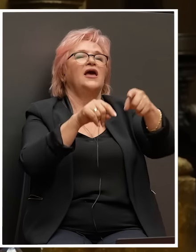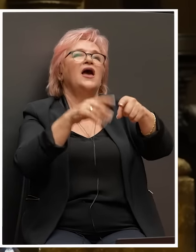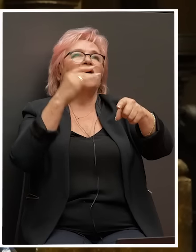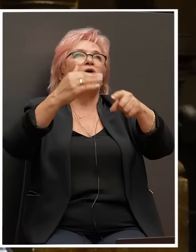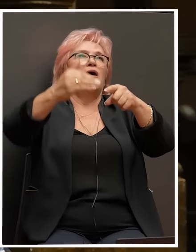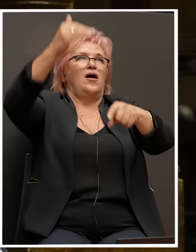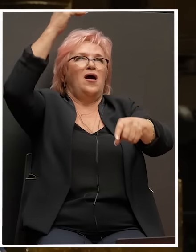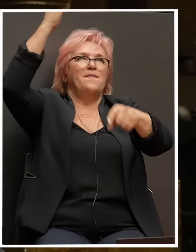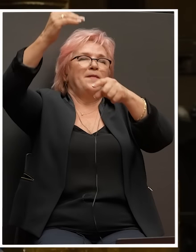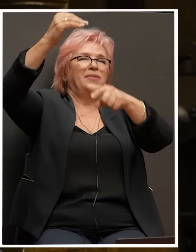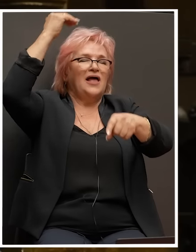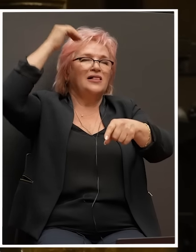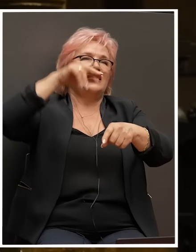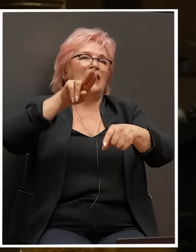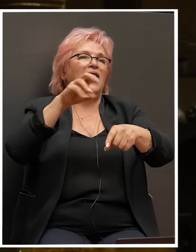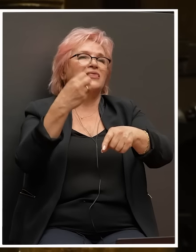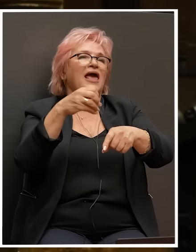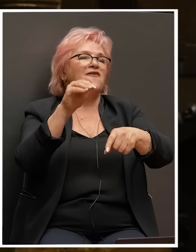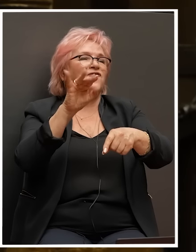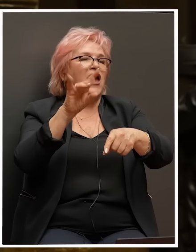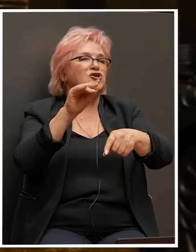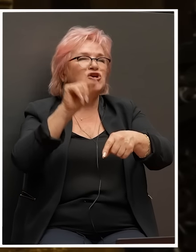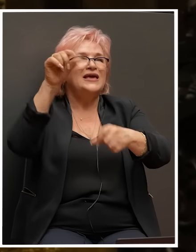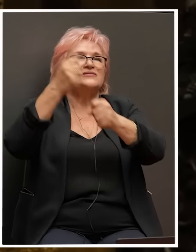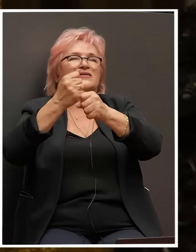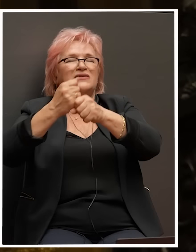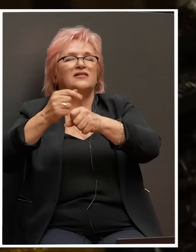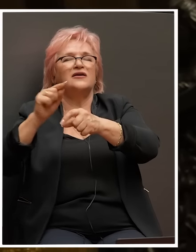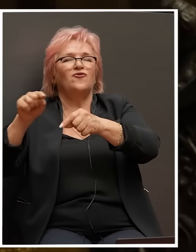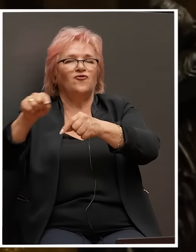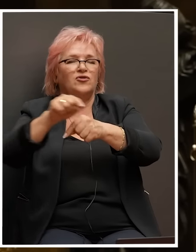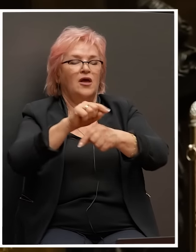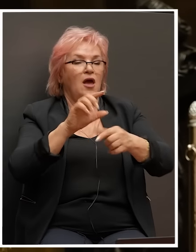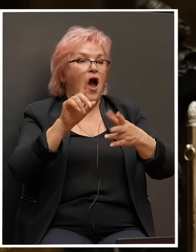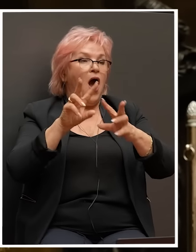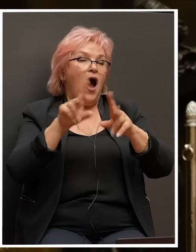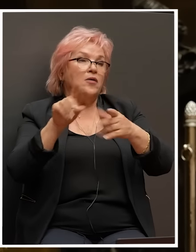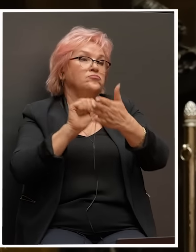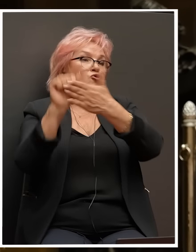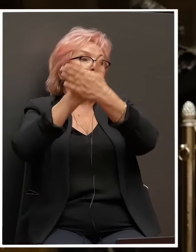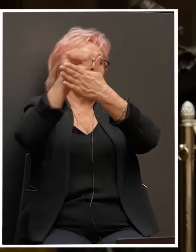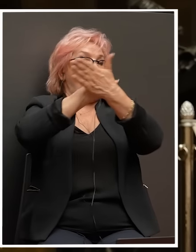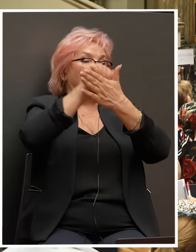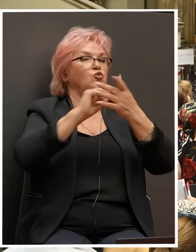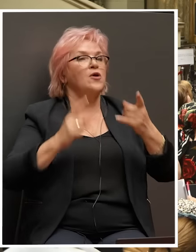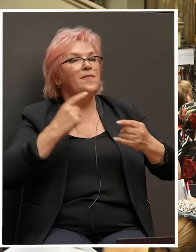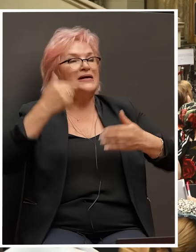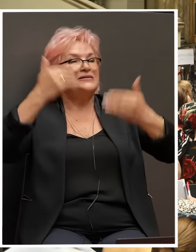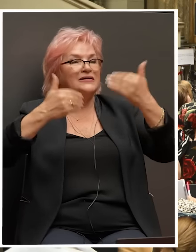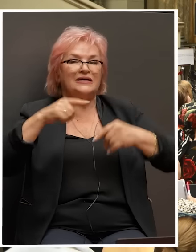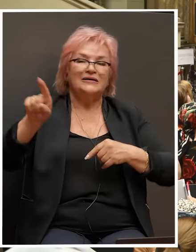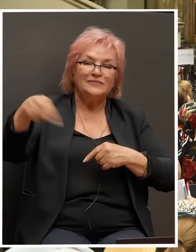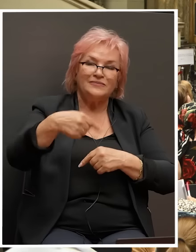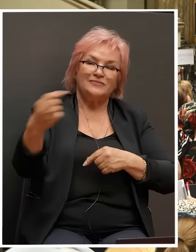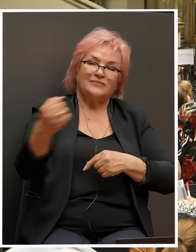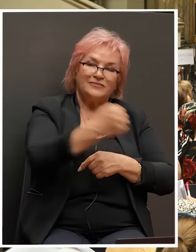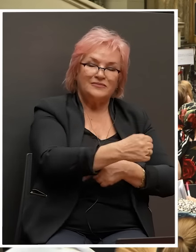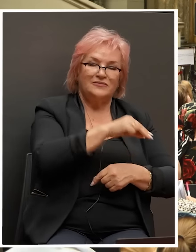потолке Сан-Луиджи деи Франчезе, еще там кое-где. И вот, как, собственно, как штукатур и мастера декорации, его и нанимает Феличе